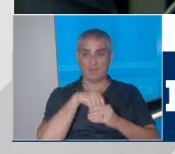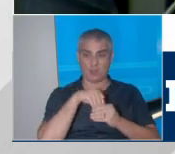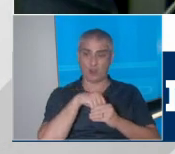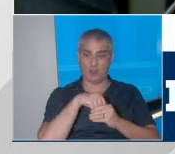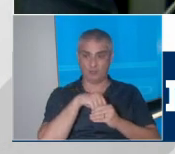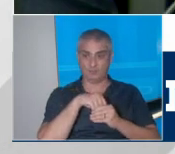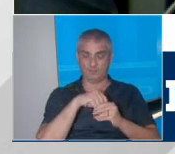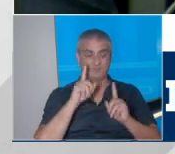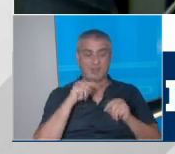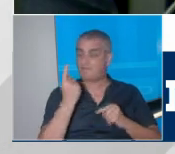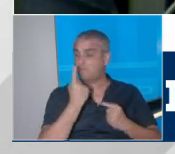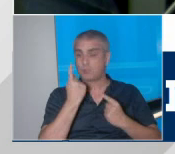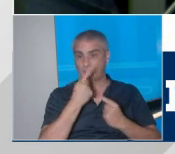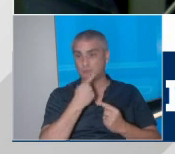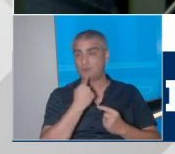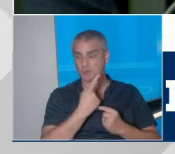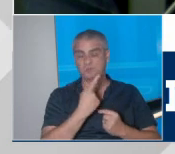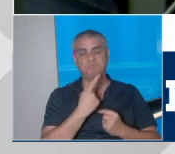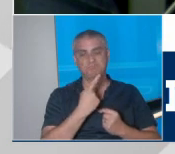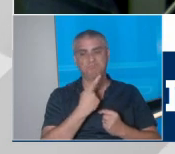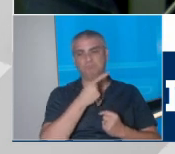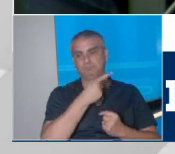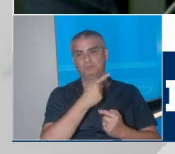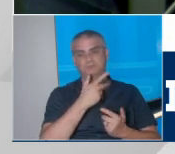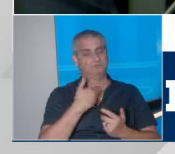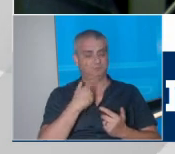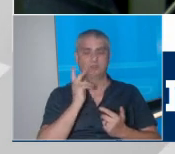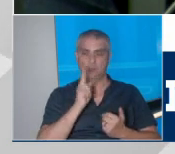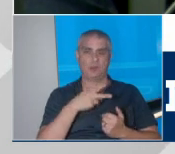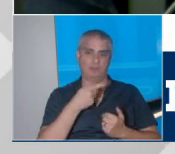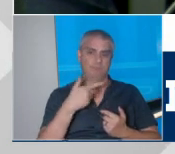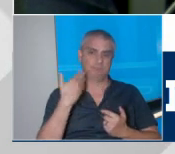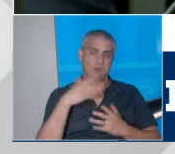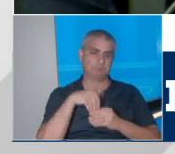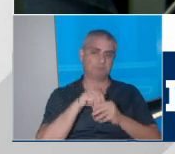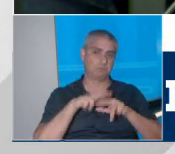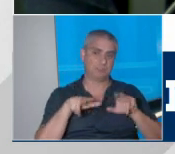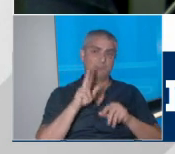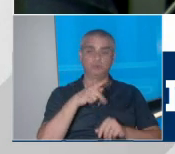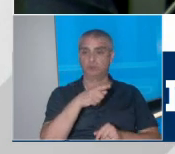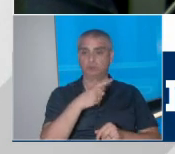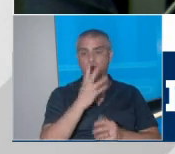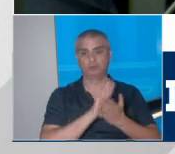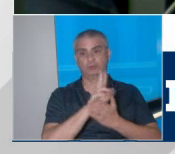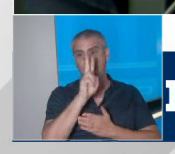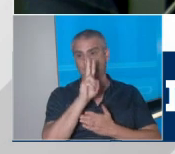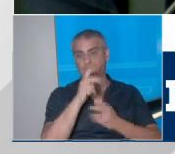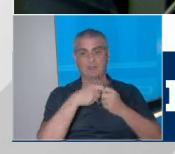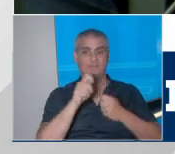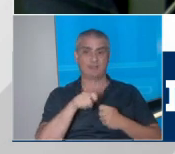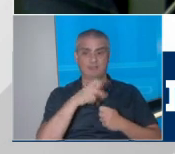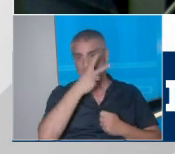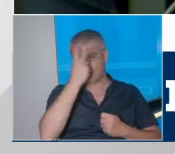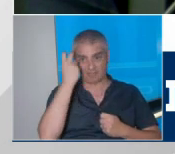את האלפים הבודדים שהם אומרים, אז בעצם אנחנו גם יכולים להיות במצב שיש בו 12 חברי